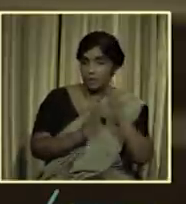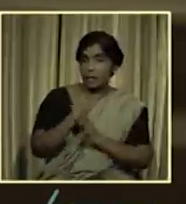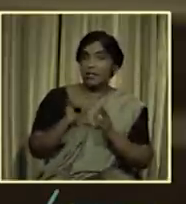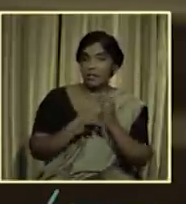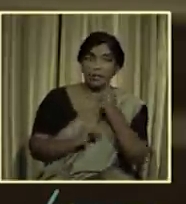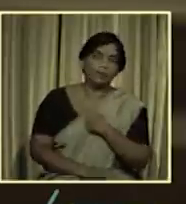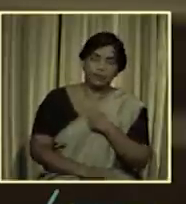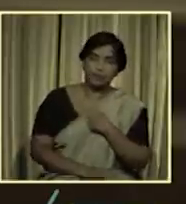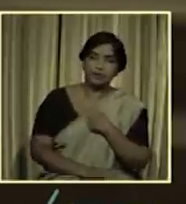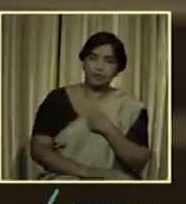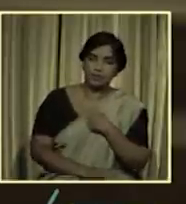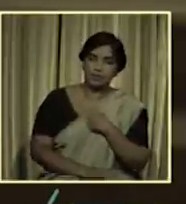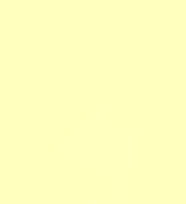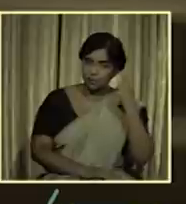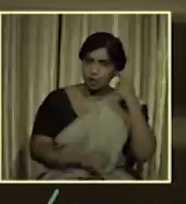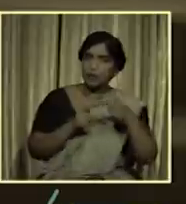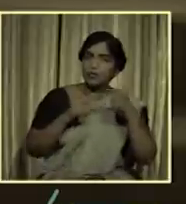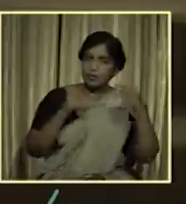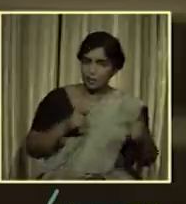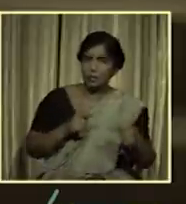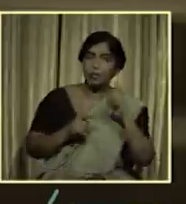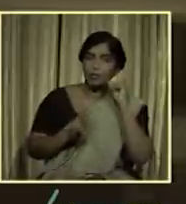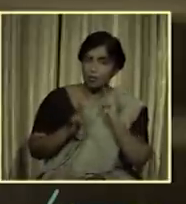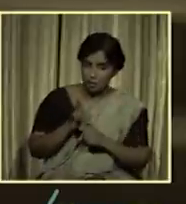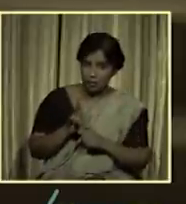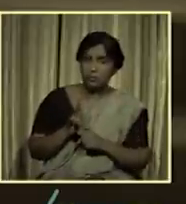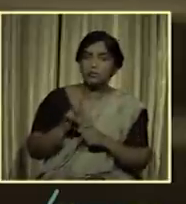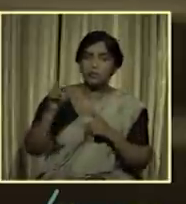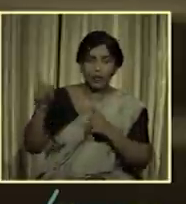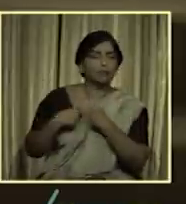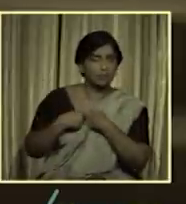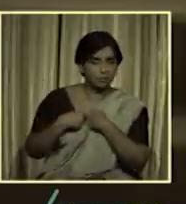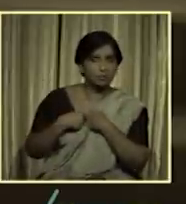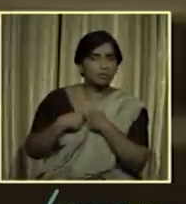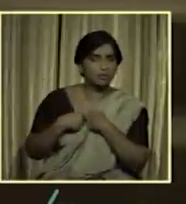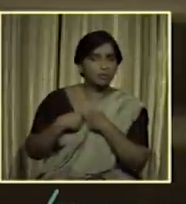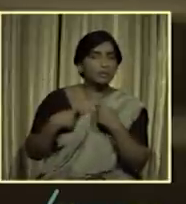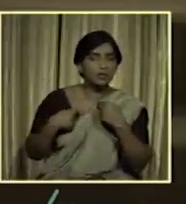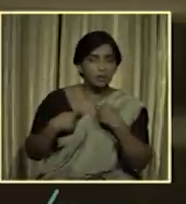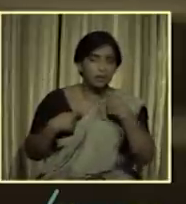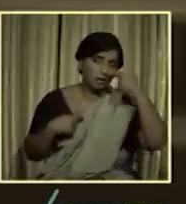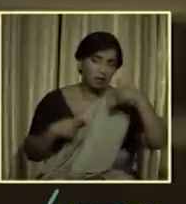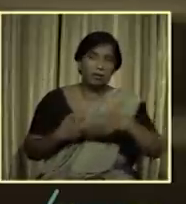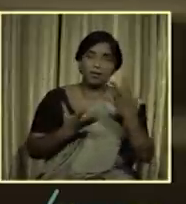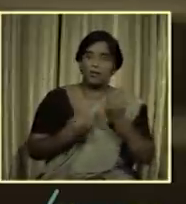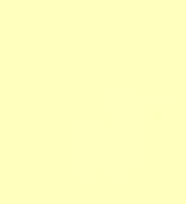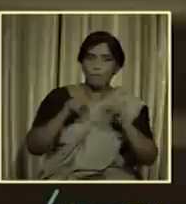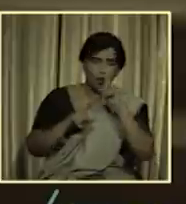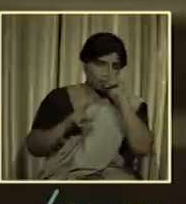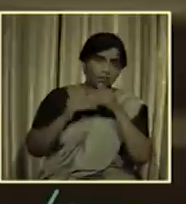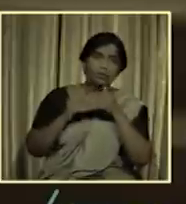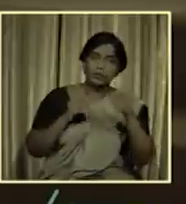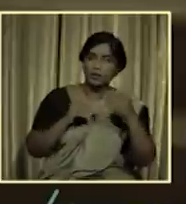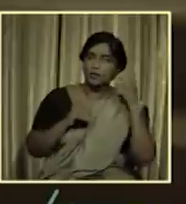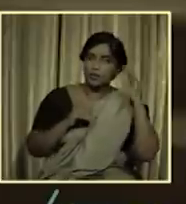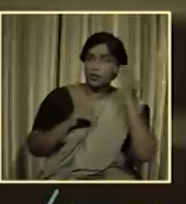මගෙන් ඉල්ලීමක්ුත් කරා. මම දන්නවා විපක්ෂයේ සංවිධායකතුමාලා ඒ පැත්තෙන්නුත් අපෙන් ඉල්ලීමක් කරා අපිට ඉන්ධන ලබා ගන්න විදියක් හදලා දෙන්න කියලා.